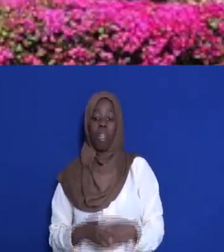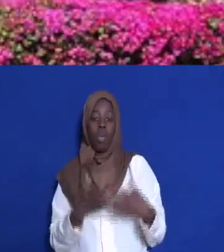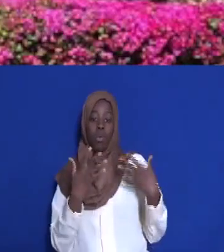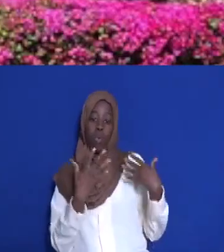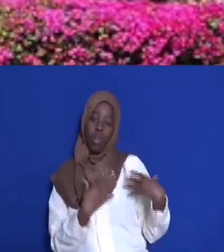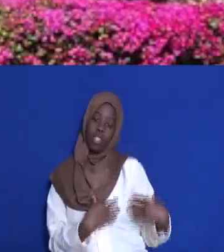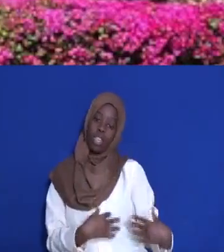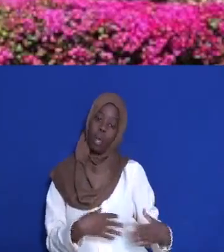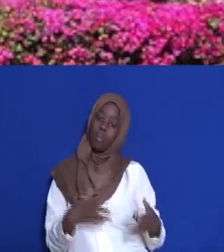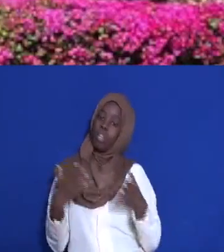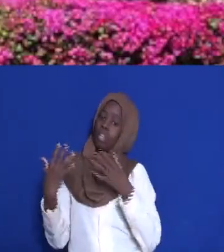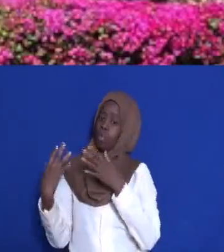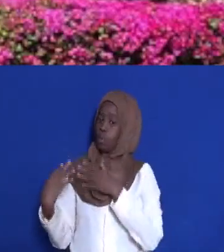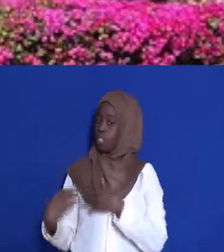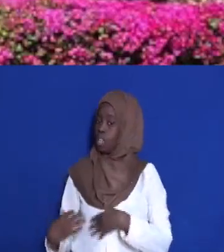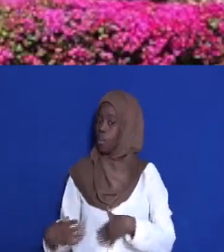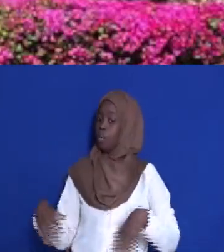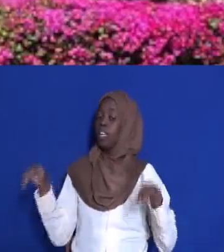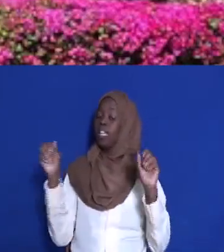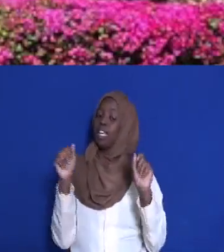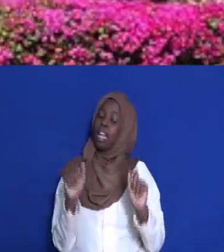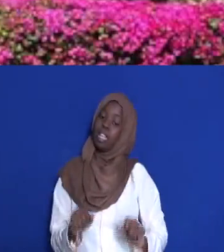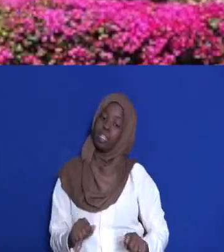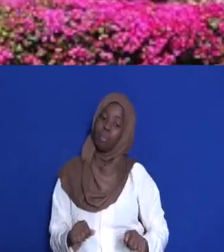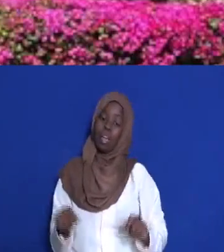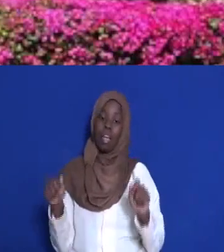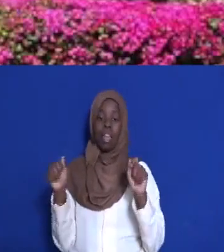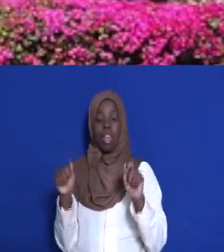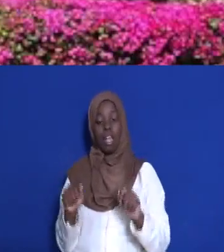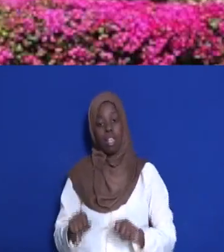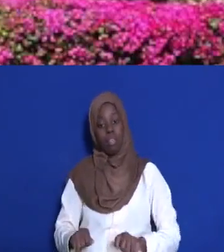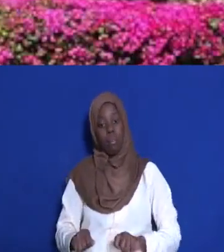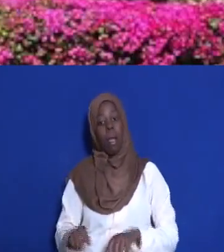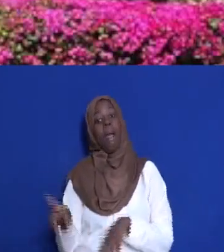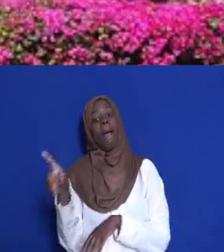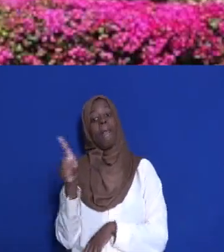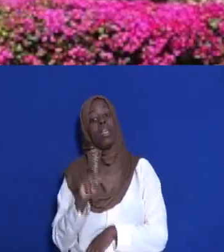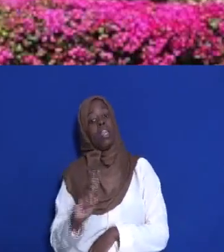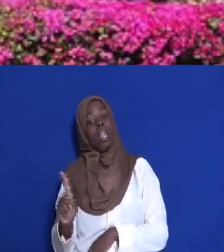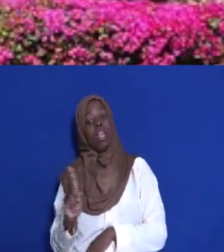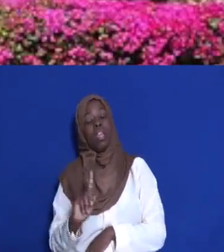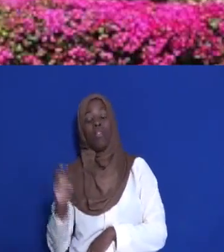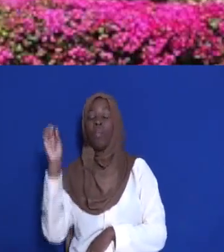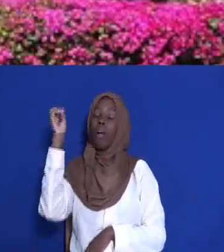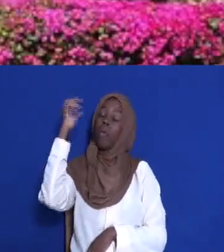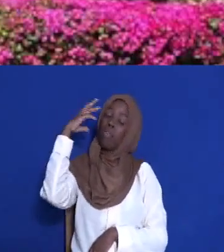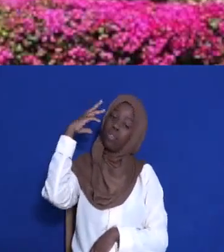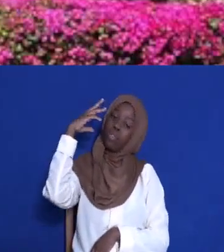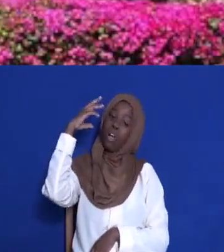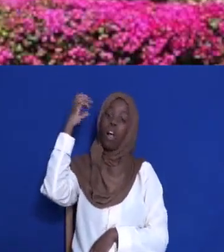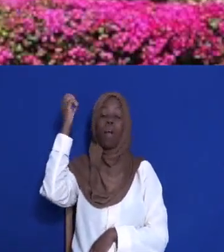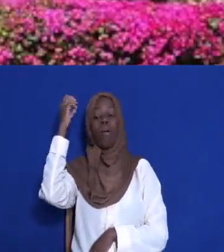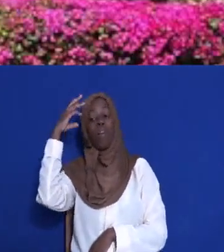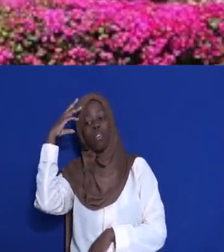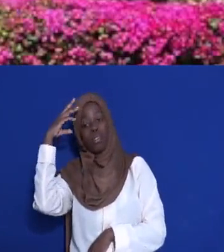magonjwa. Kuosha mwili lazima, lazima, lazima. Bila hivyo